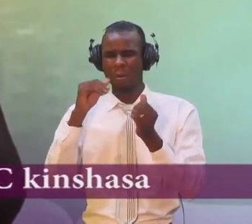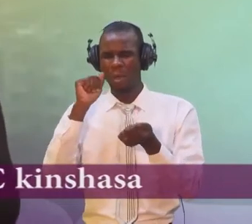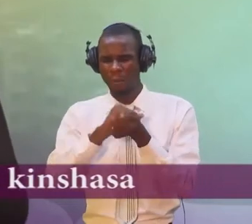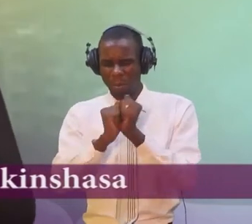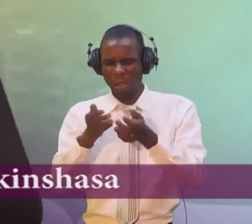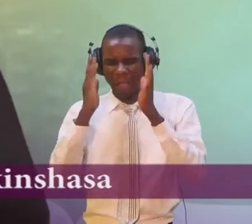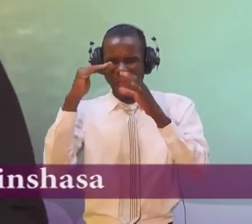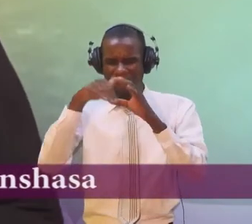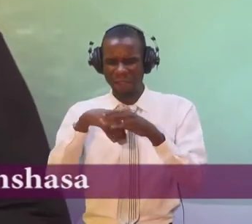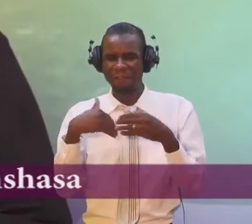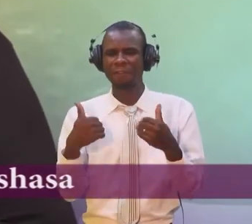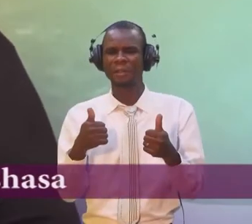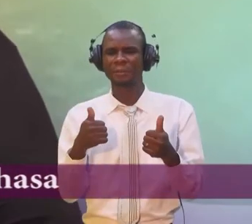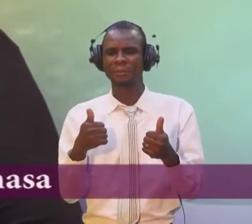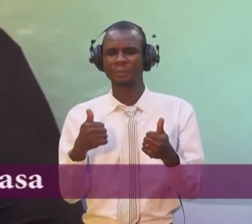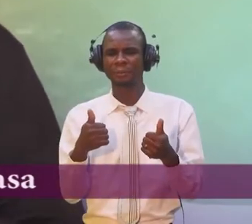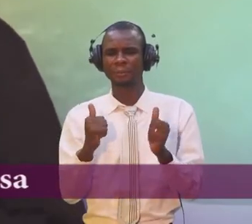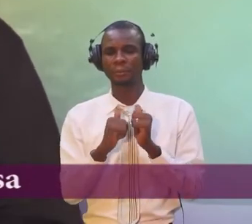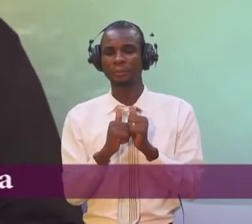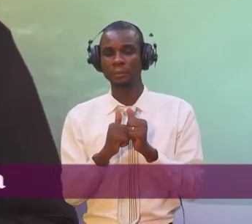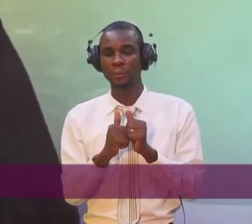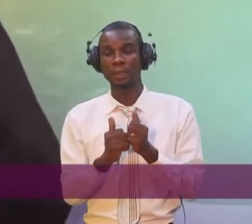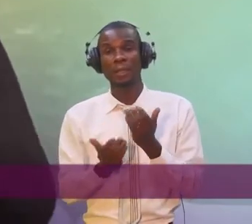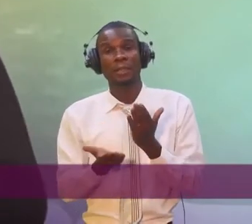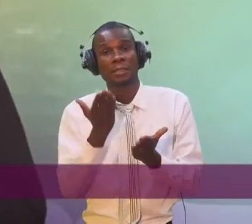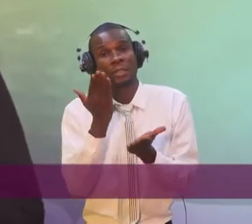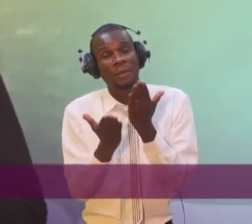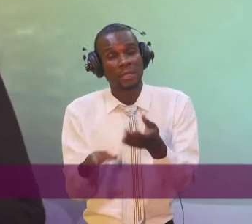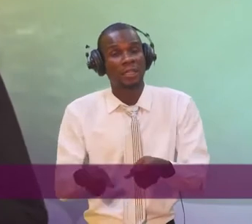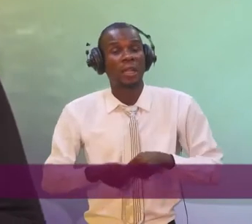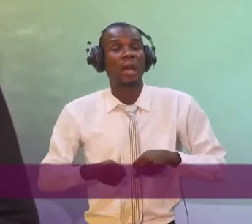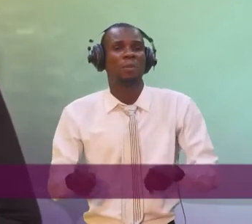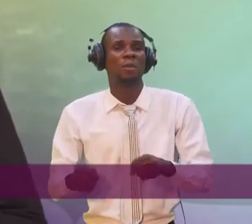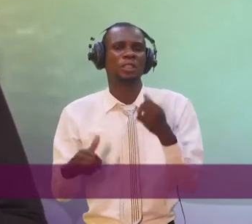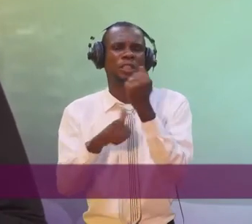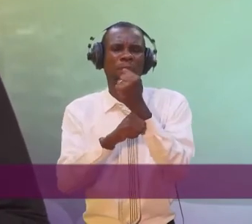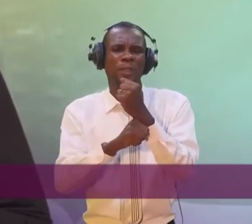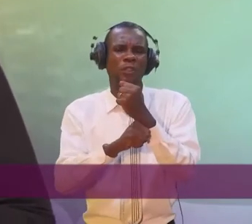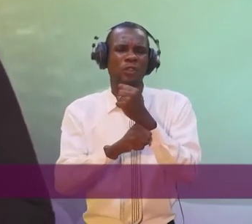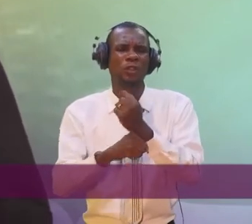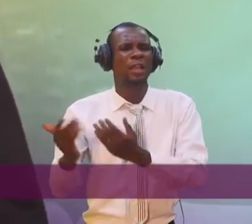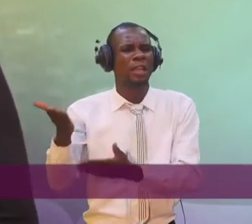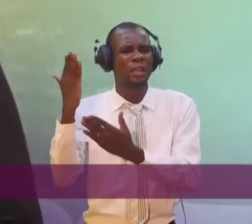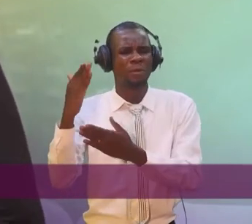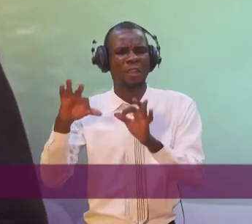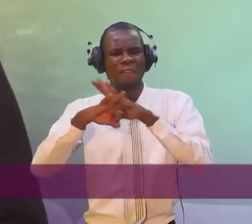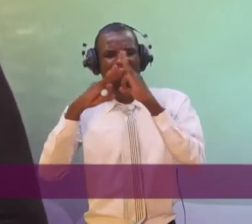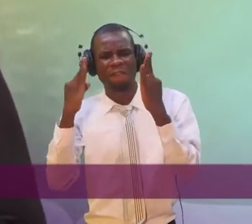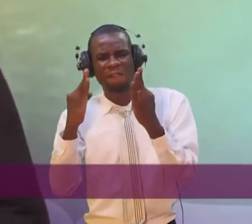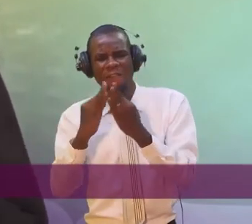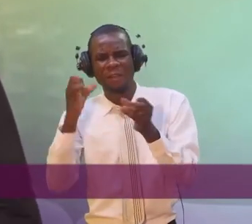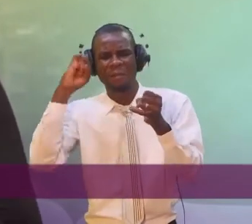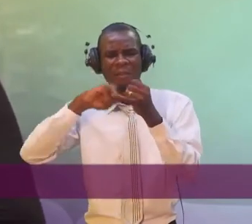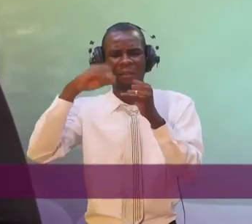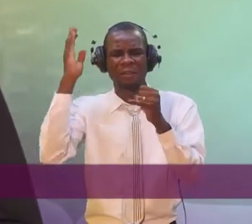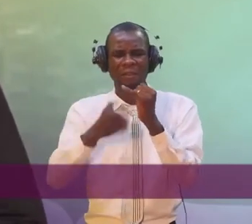Na unajua hali kama hii inasababishwa na magumu ya maisha. Pengine kupoteza mtu uliyempenda